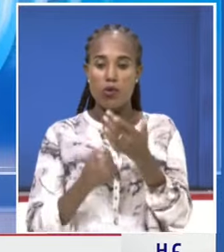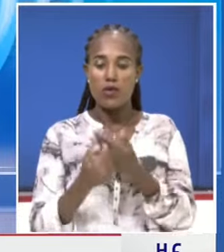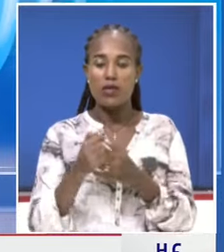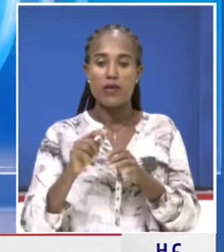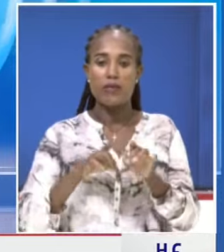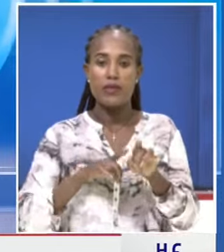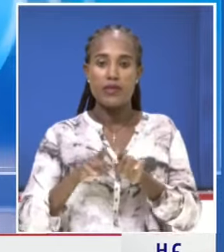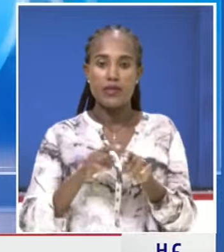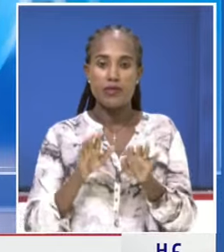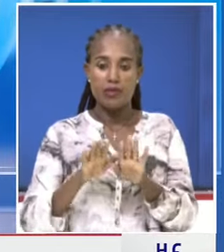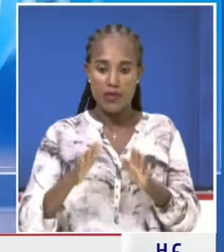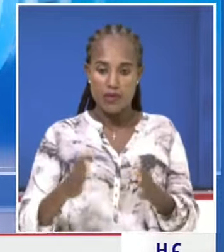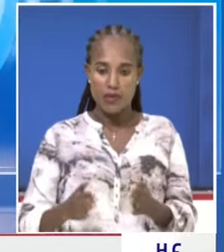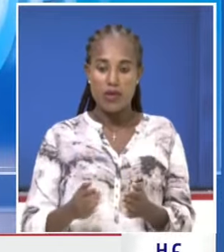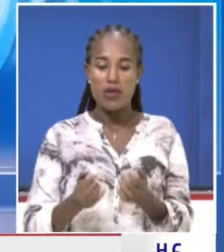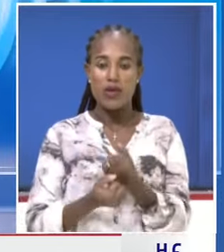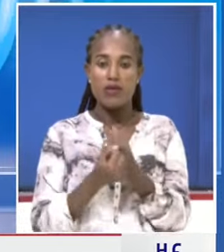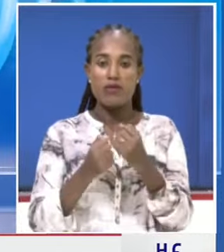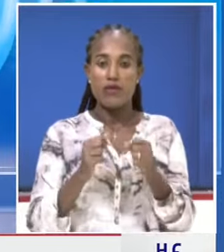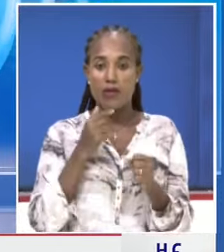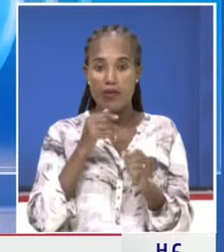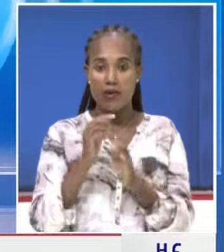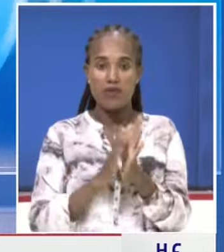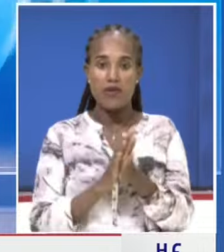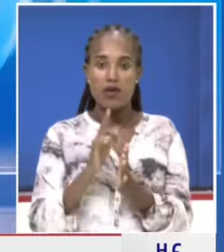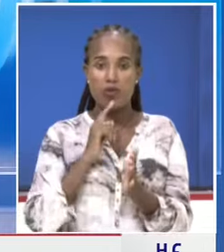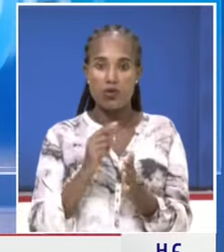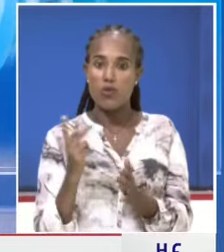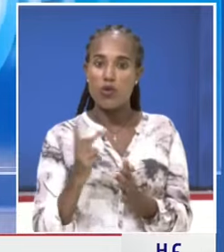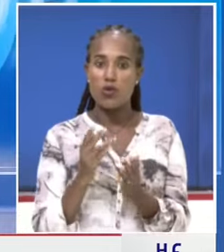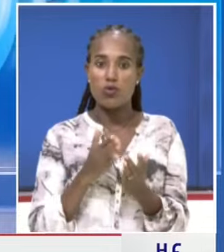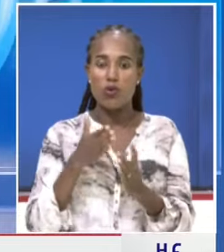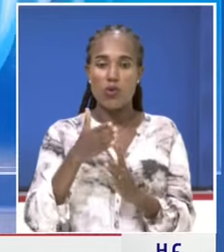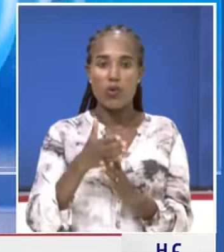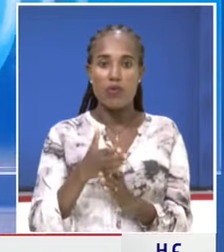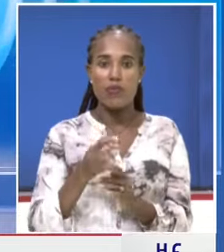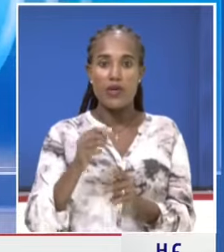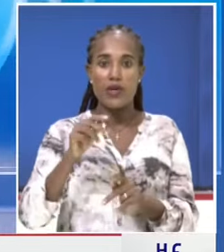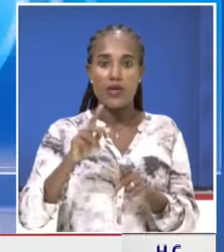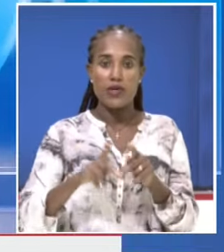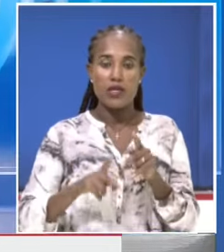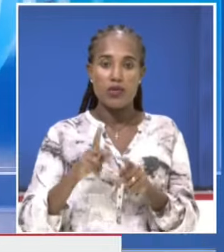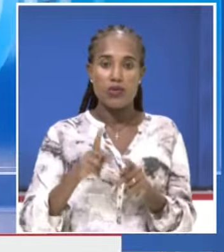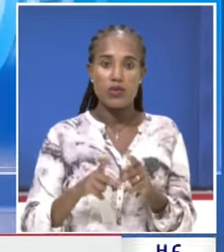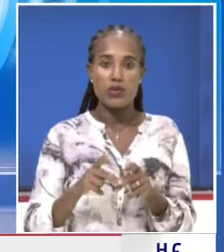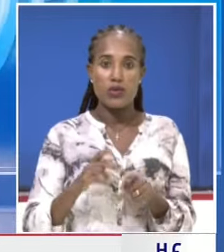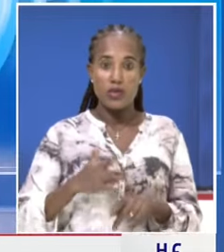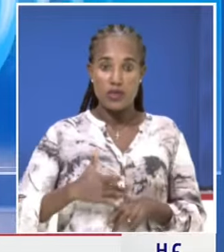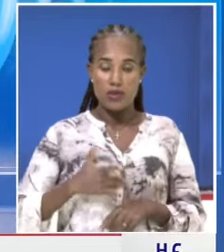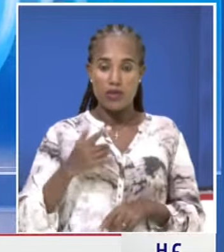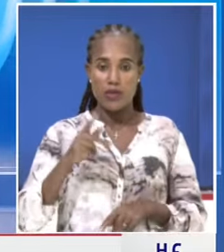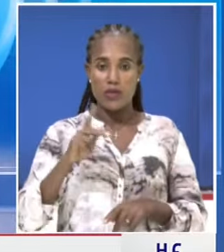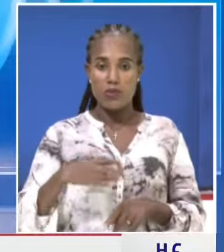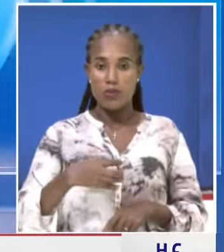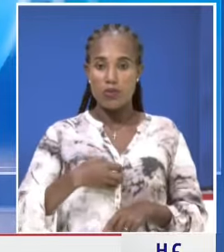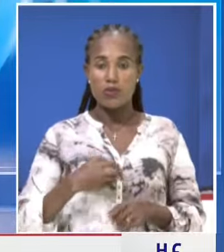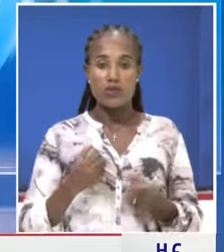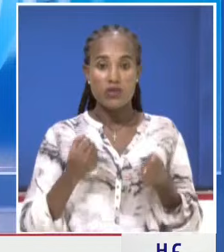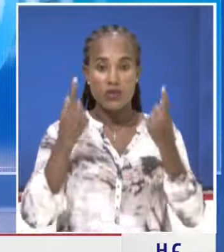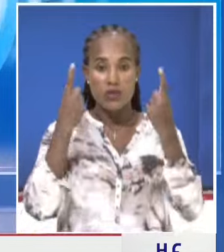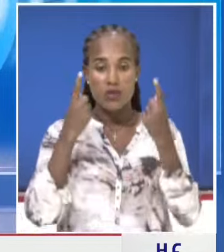በድርድር በጠረጴዛ ዙሪያ እንዲፈታ የህዝቡ ፍላጎት ነው። በሁለቱም በኩል የህዝቡን ስሜትና የህዝቡን ብሶት እስከተረዱ